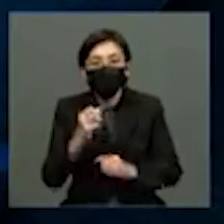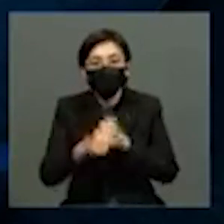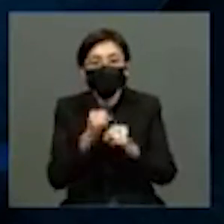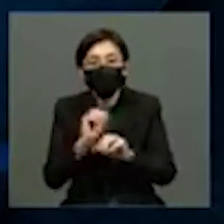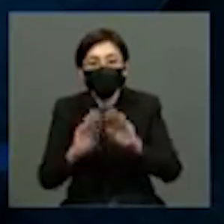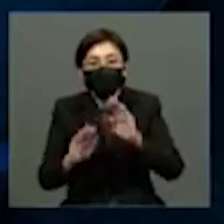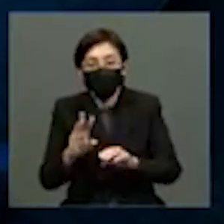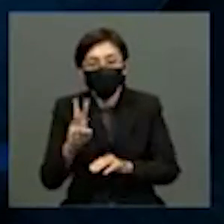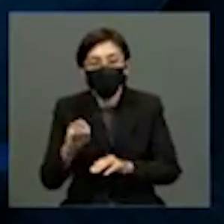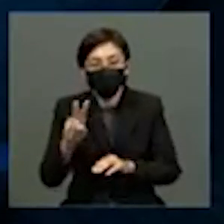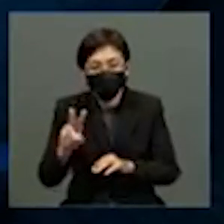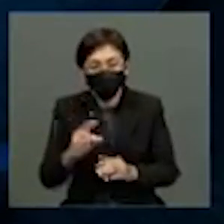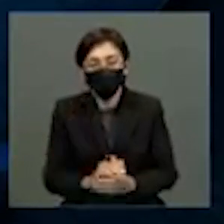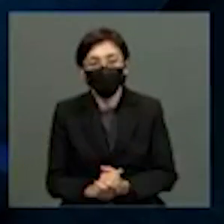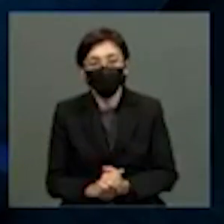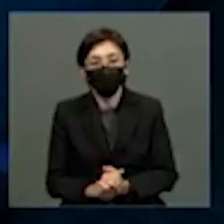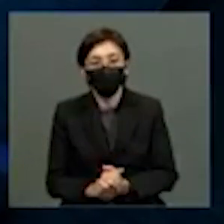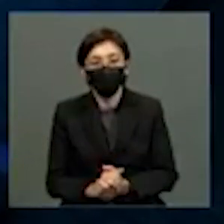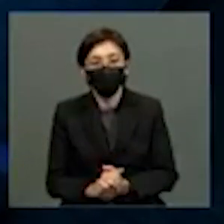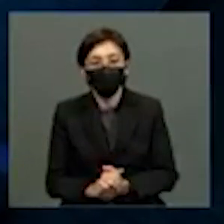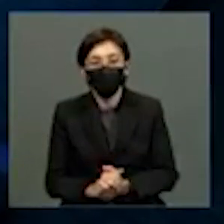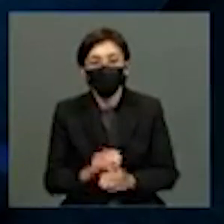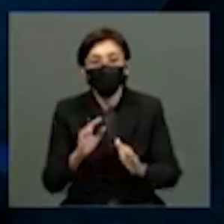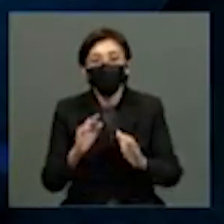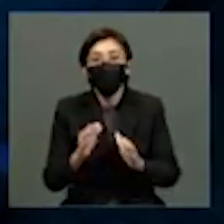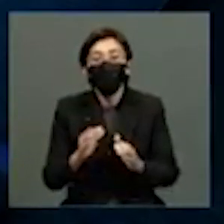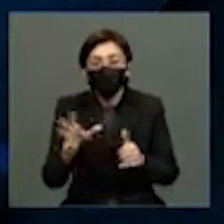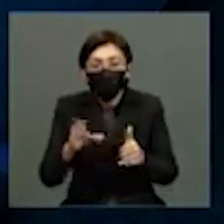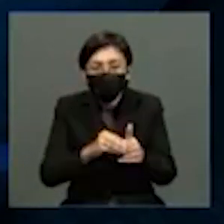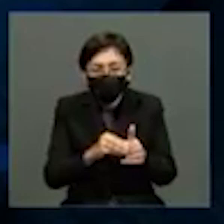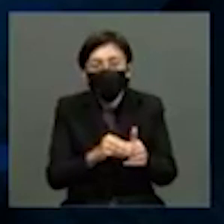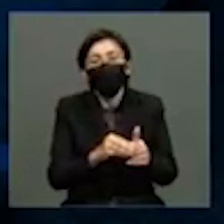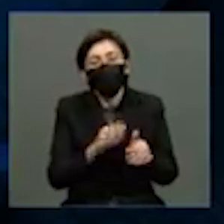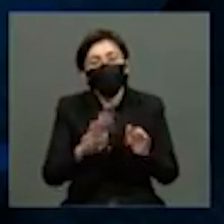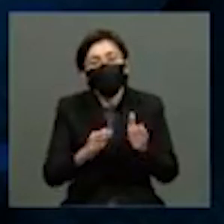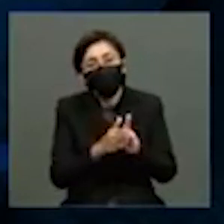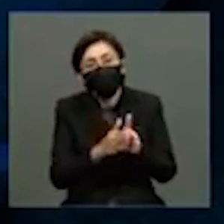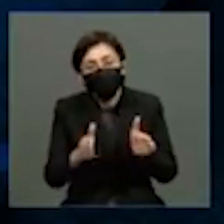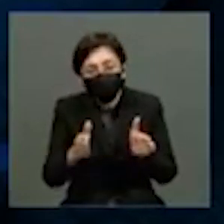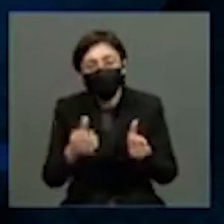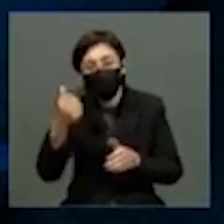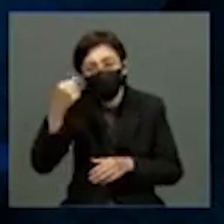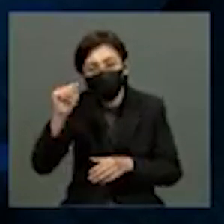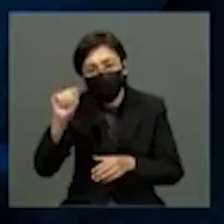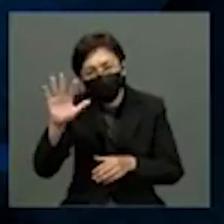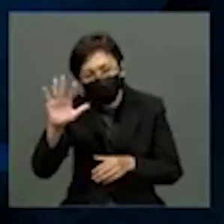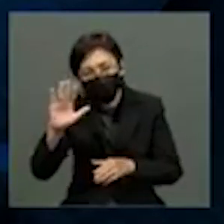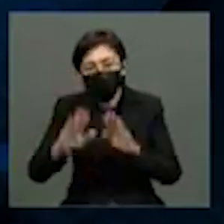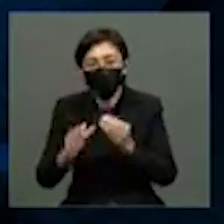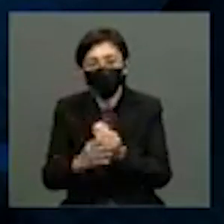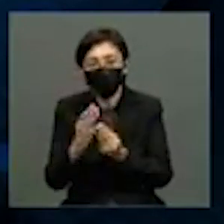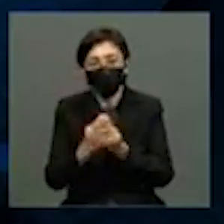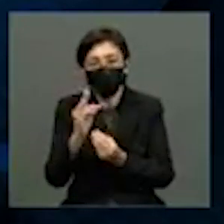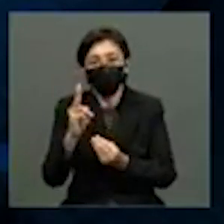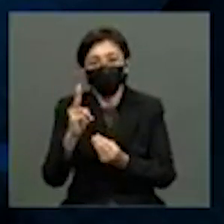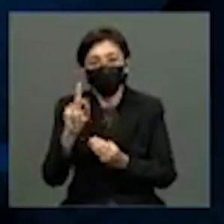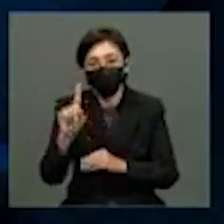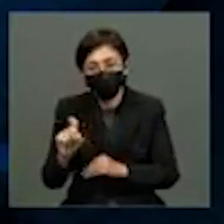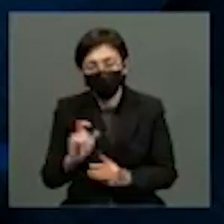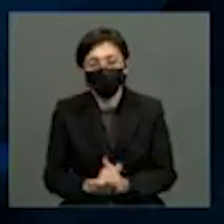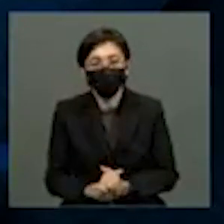62จำนวนวันค่ากลางอยู่ที่15วันคือประมาณ2อาทิตย์นะครับเขาก็เสียชีวิตแล้วก็นานที่สุดในครั้ง